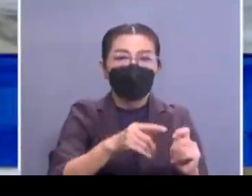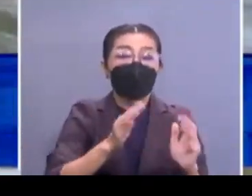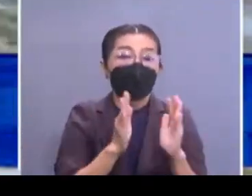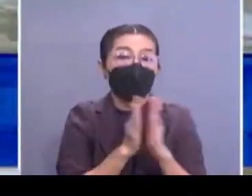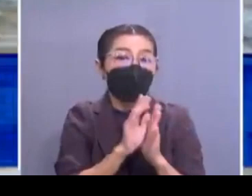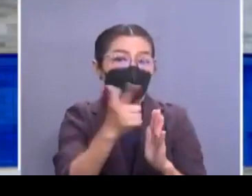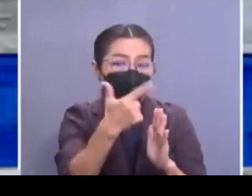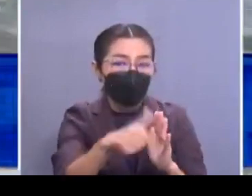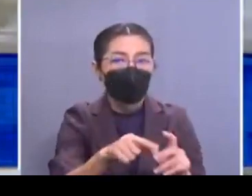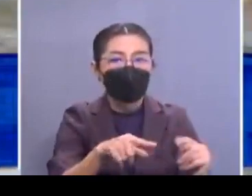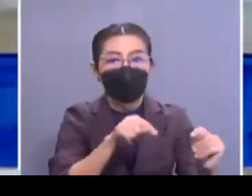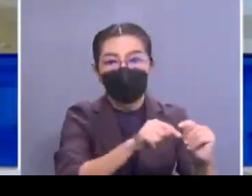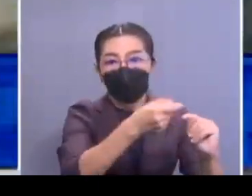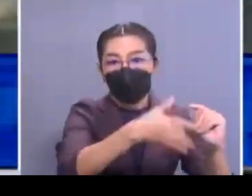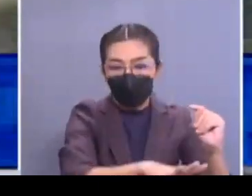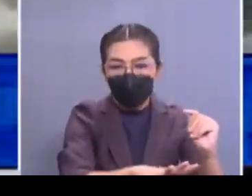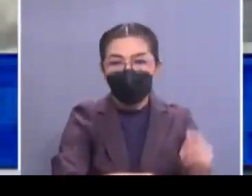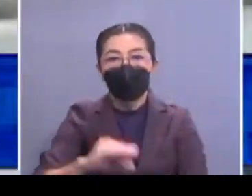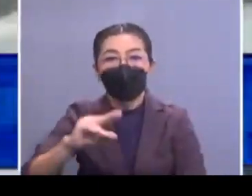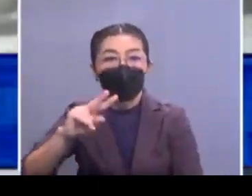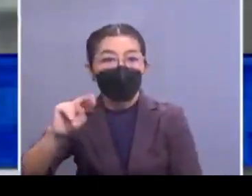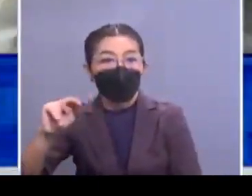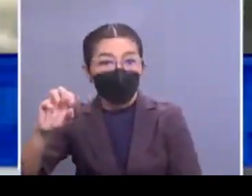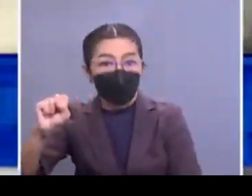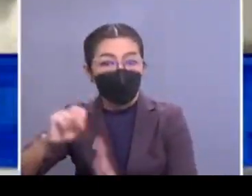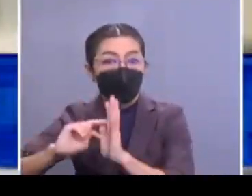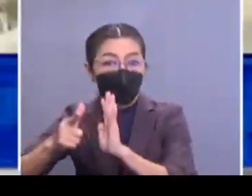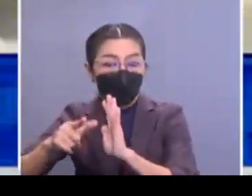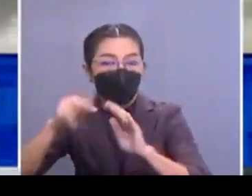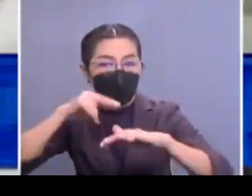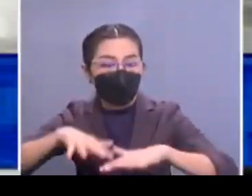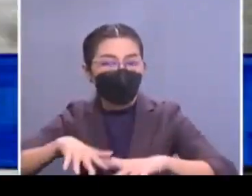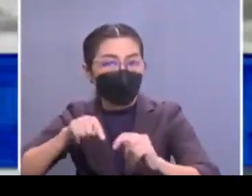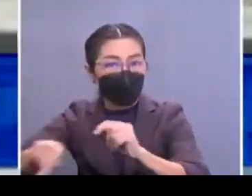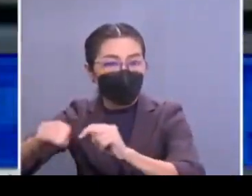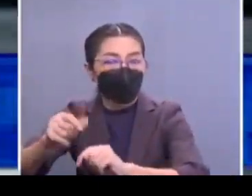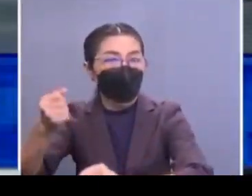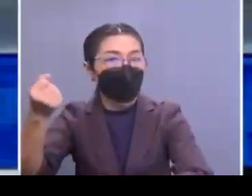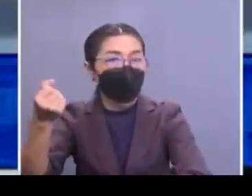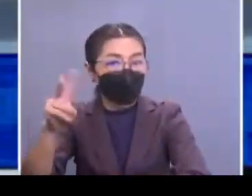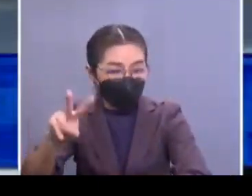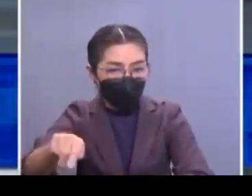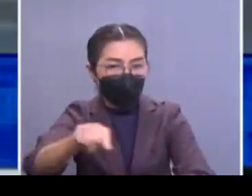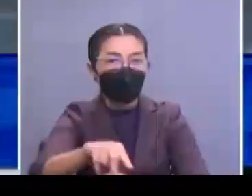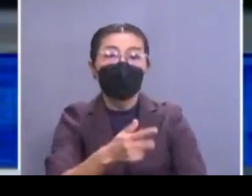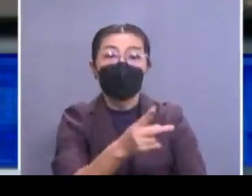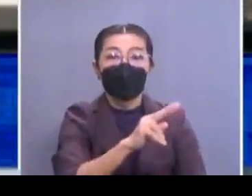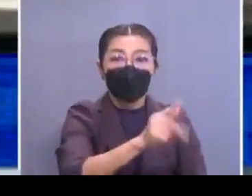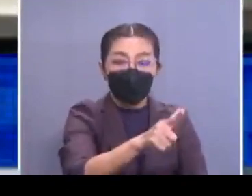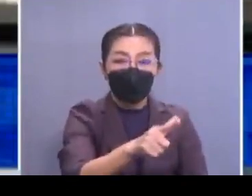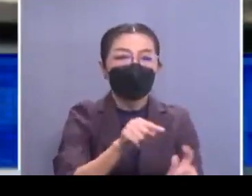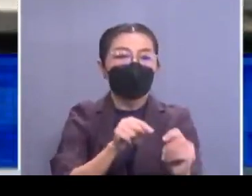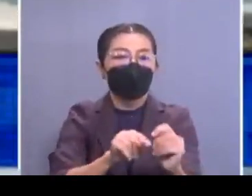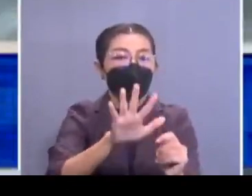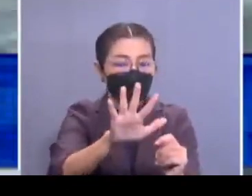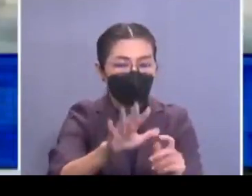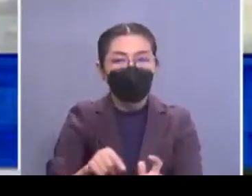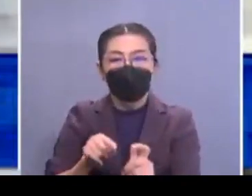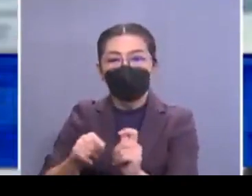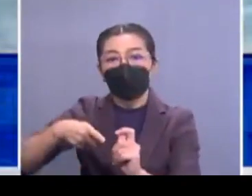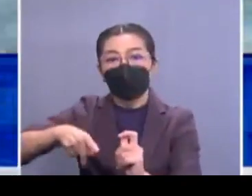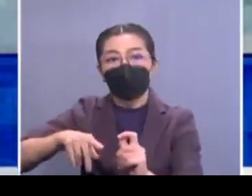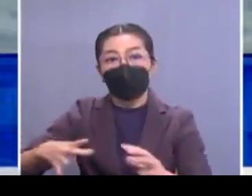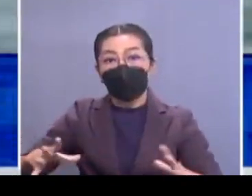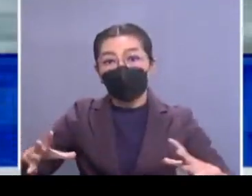บลโนนสูง12ตำบลค่ะเยอะที่สุดเลยค่ะแล้วก็อำเภอคง5ตำบลอำเภอพิมายอีก8ตำบลค่ะม